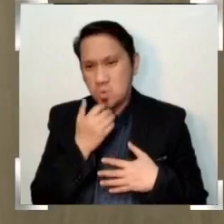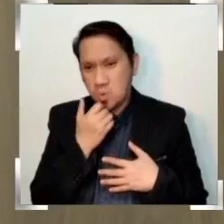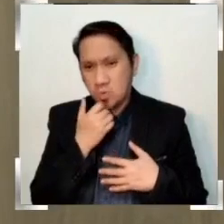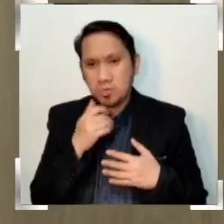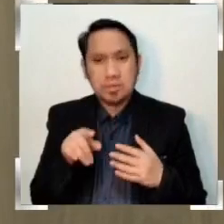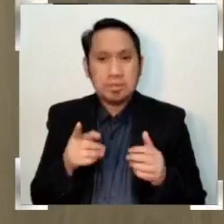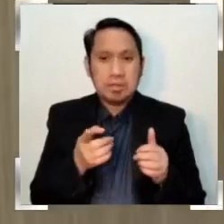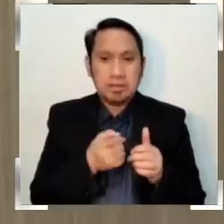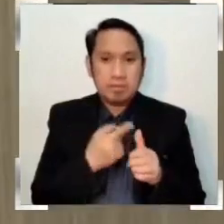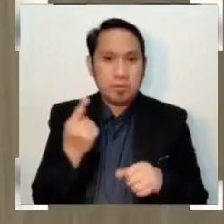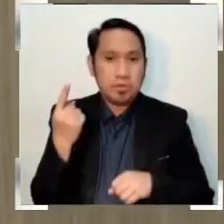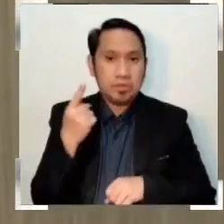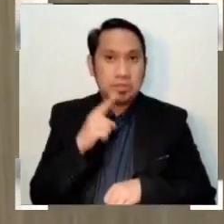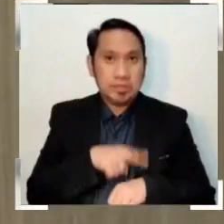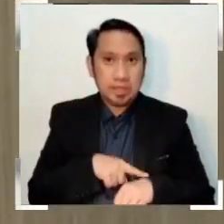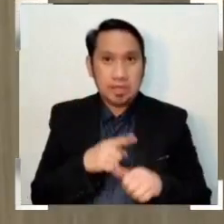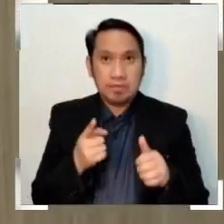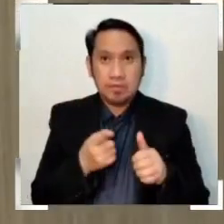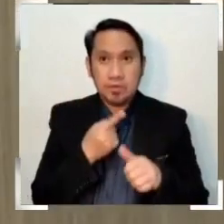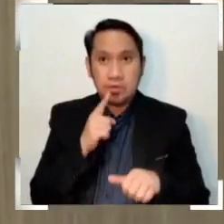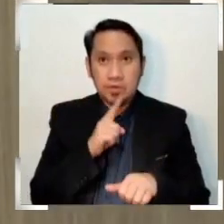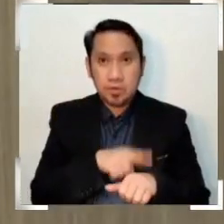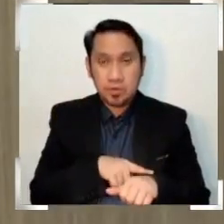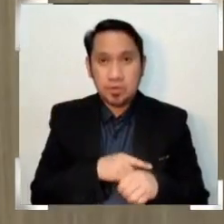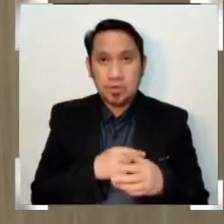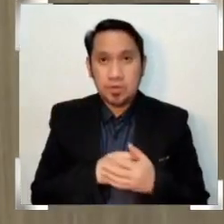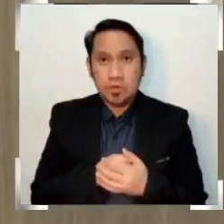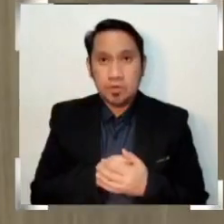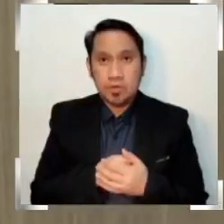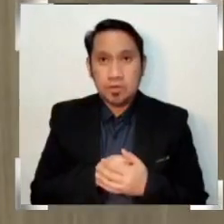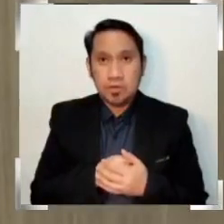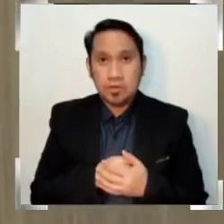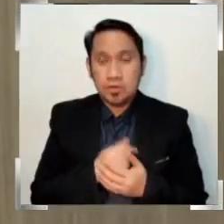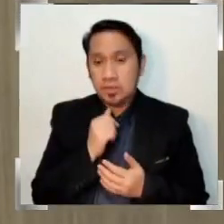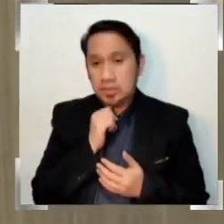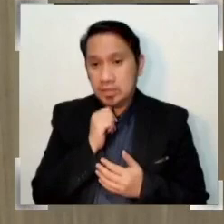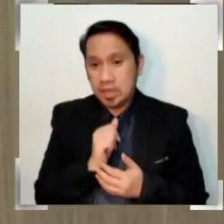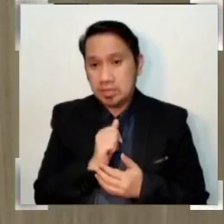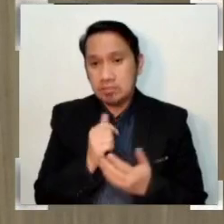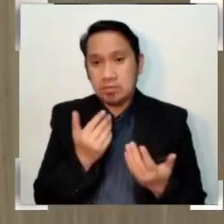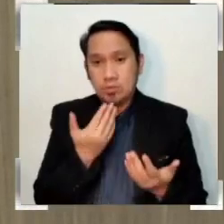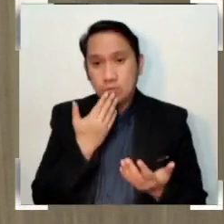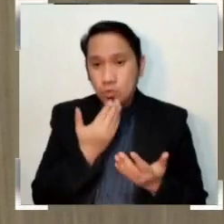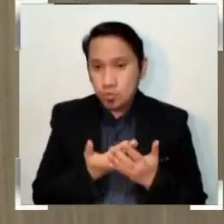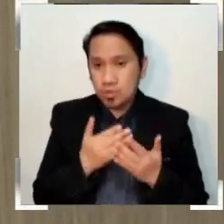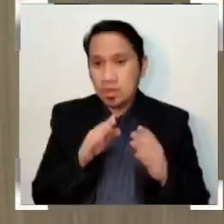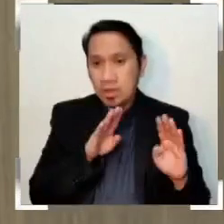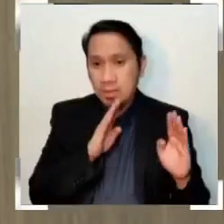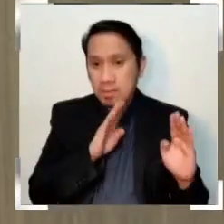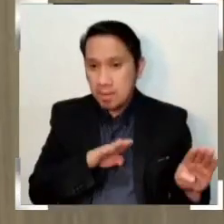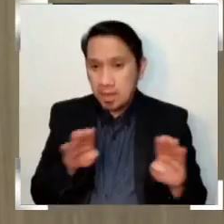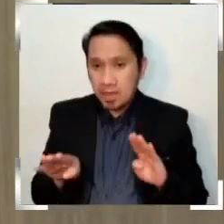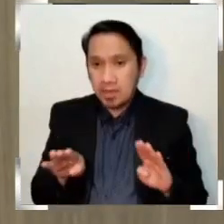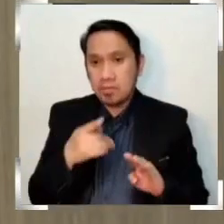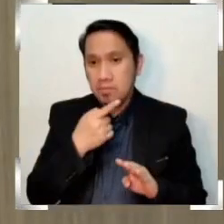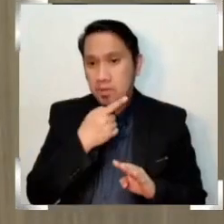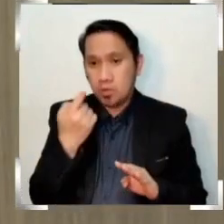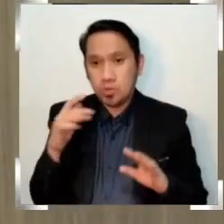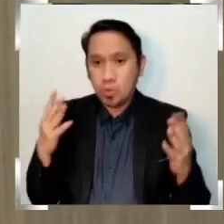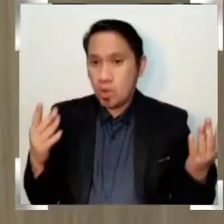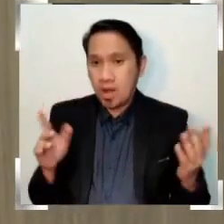of Representatives. They call it disorderly behavior, no? Dahil nga hindi sumasagot sa